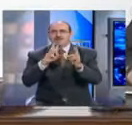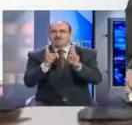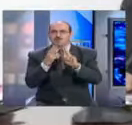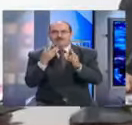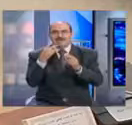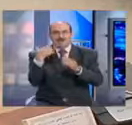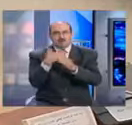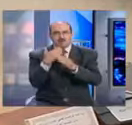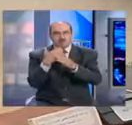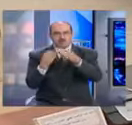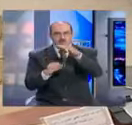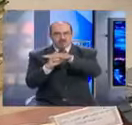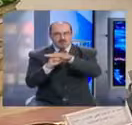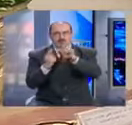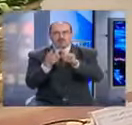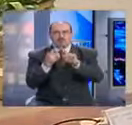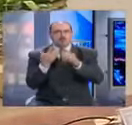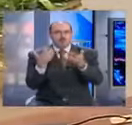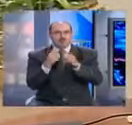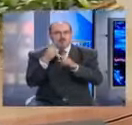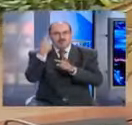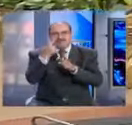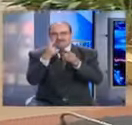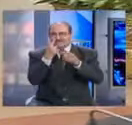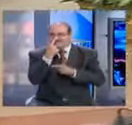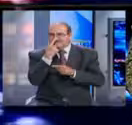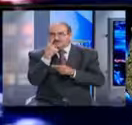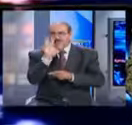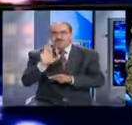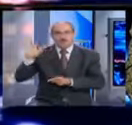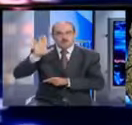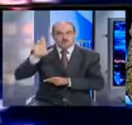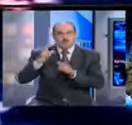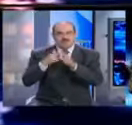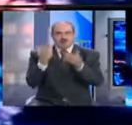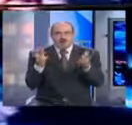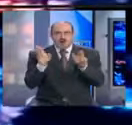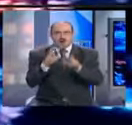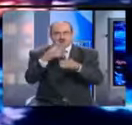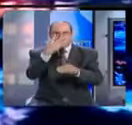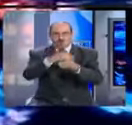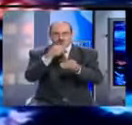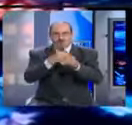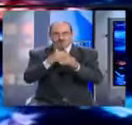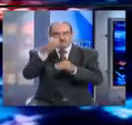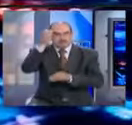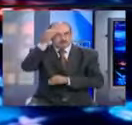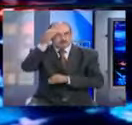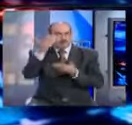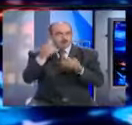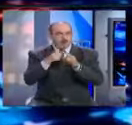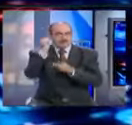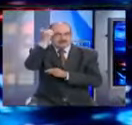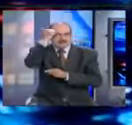مدارس وطنية عليا متخصصة في مختلف جهات الوطن تعيد الاعتبار لتكوين النخبة بناء على